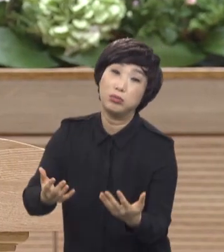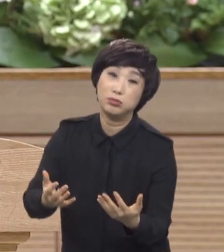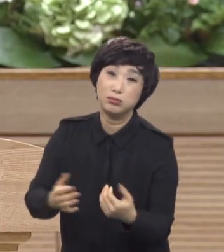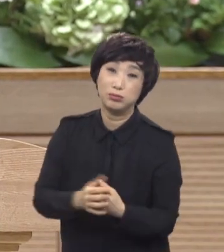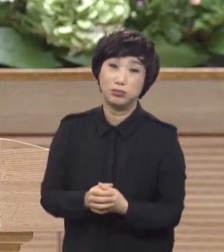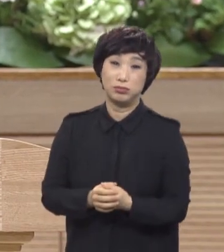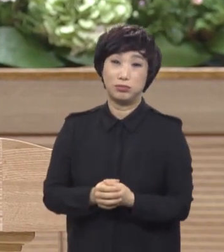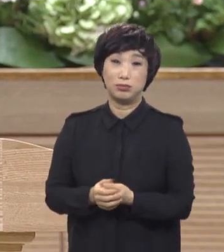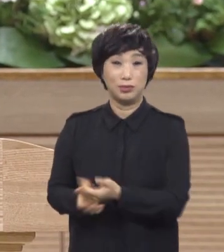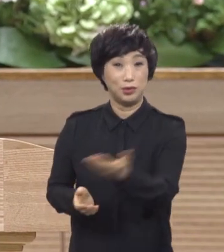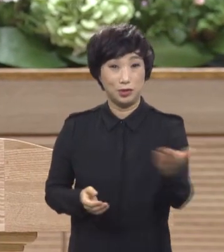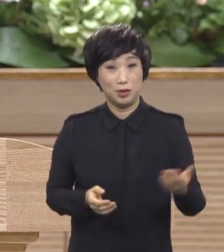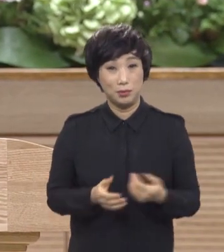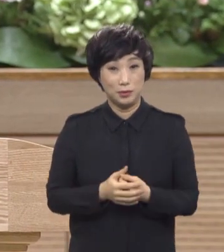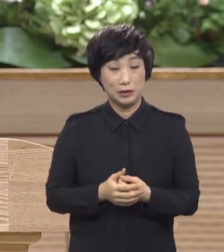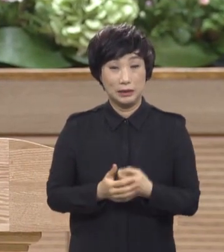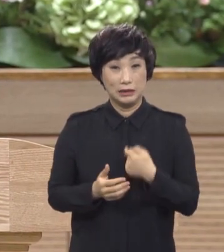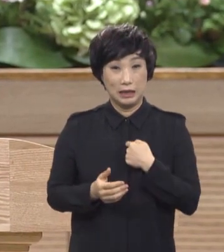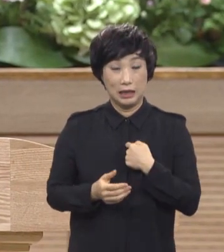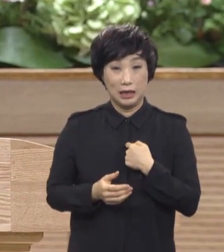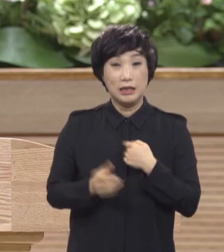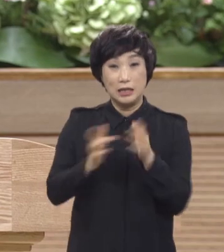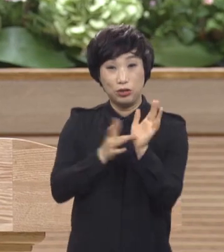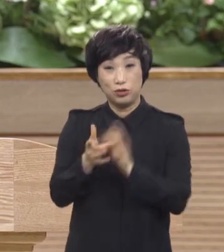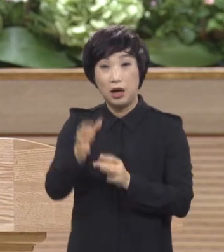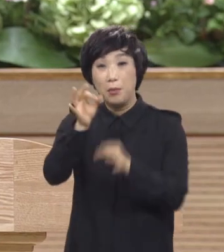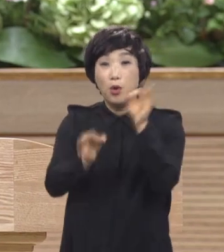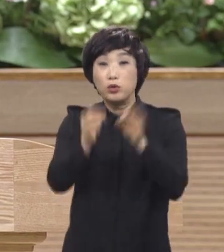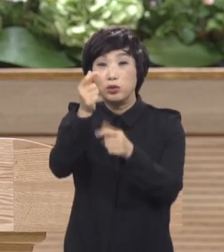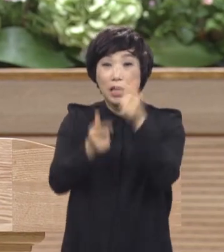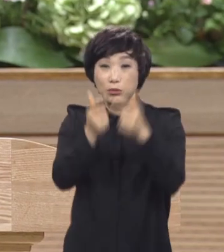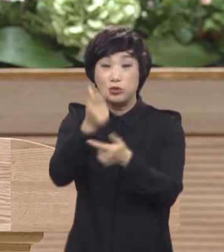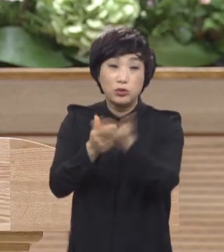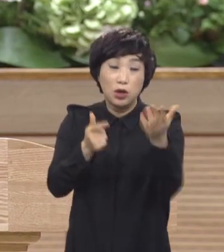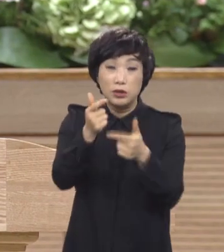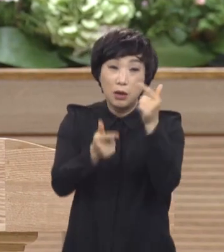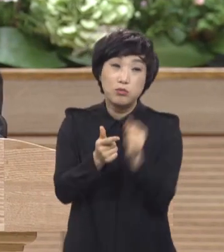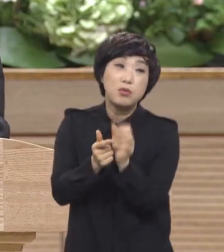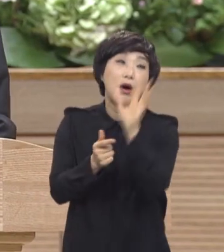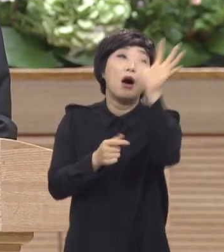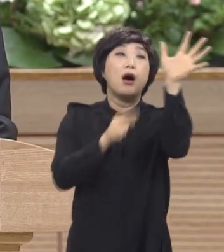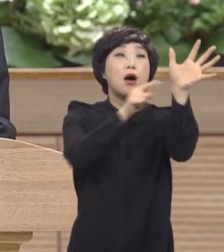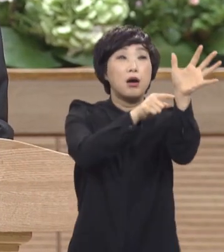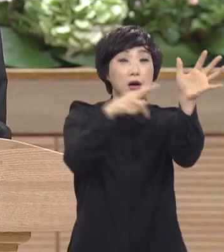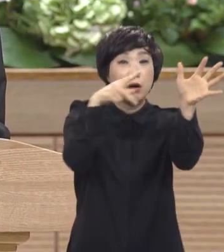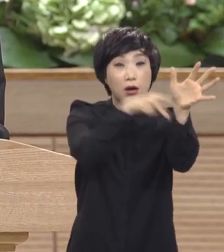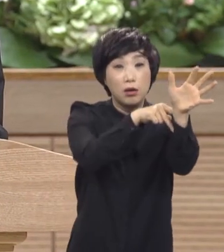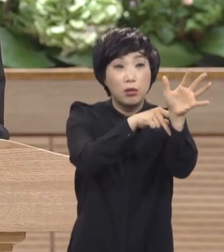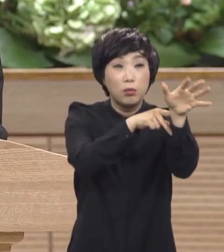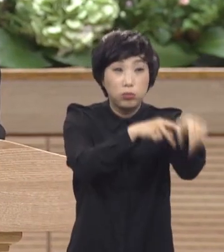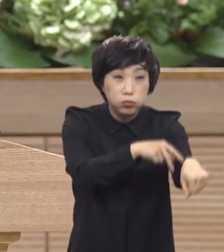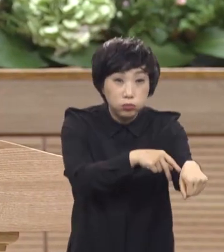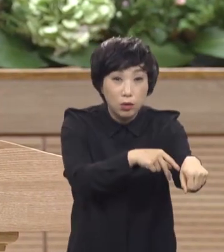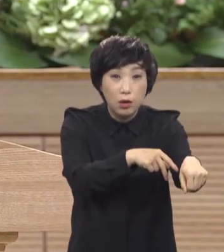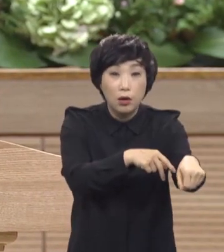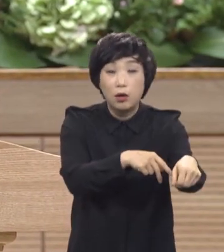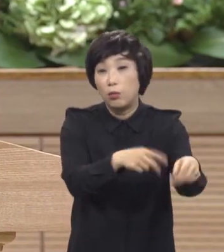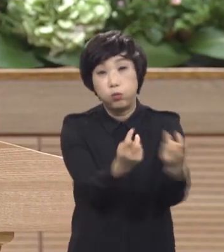여러분들이요 내가 포두나무여 너희는 가지니 너희가 나를 떠나서는 아무것도 올 수 없다